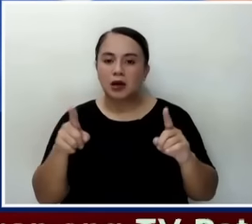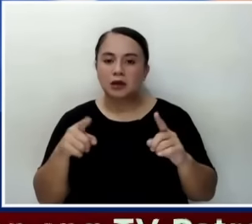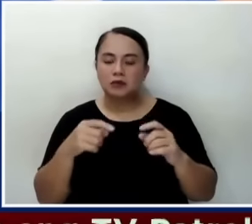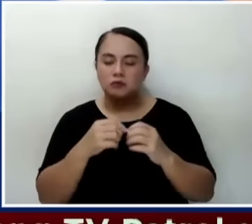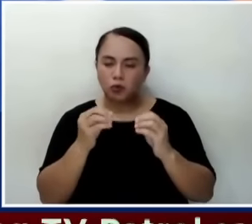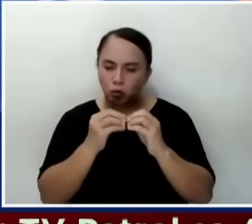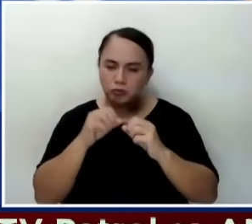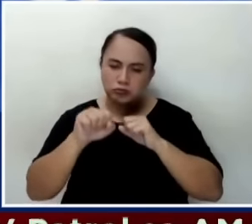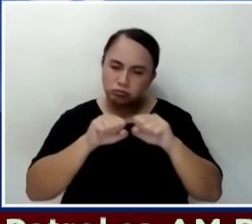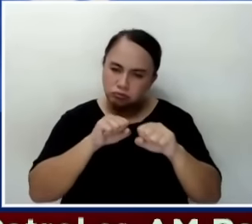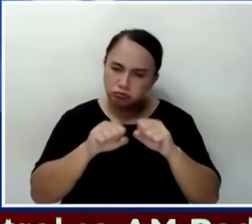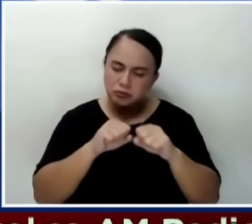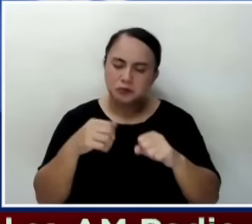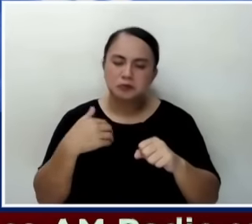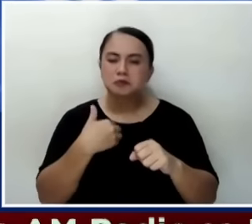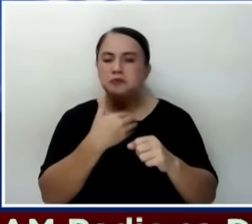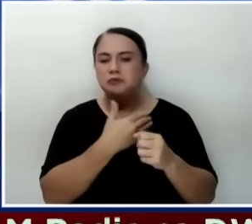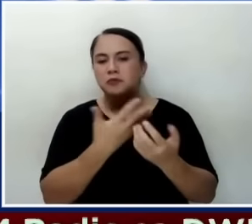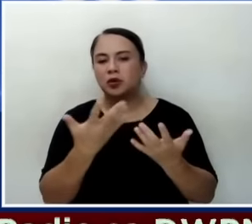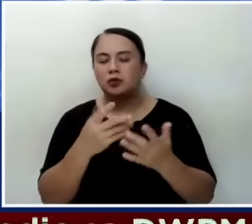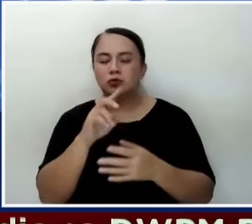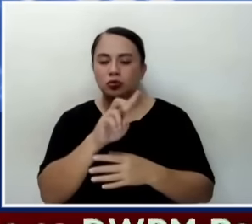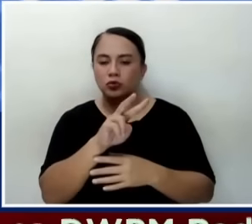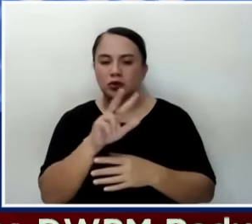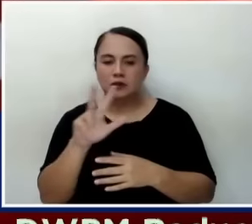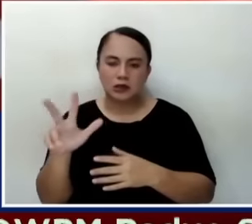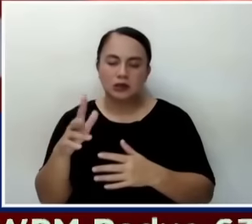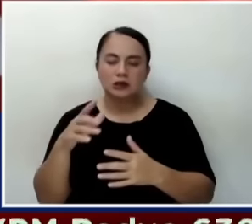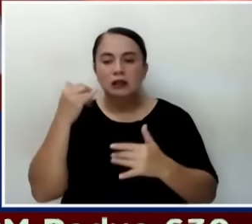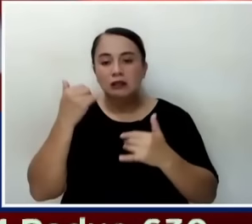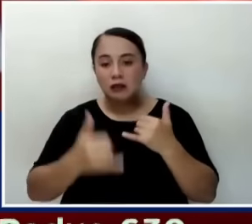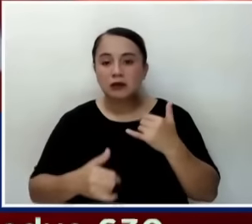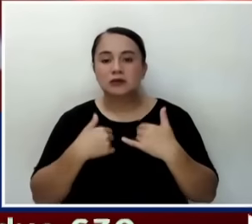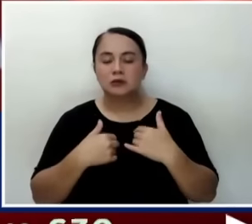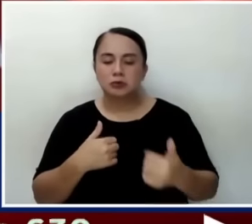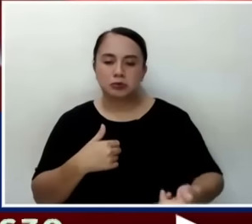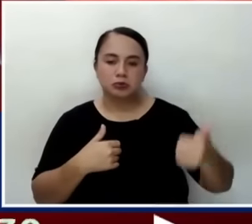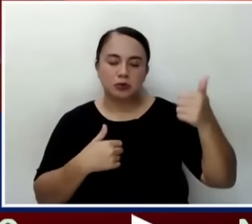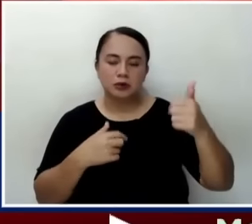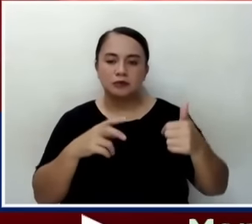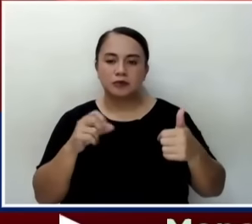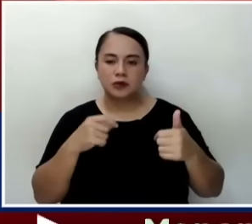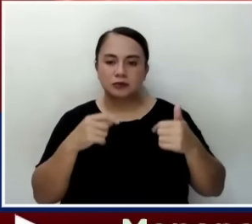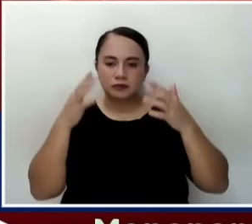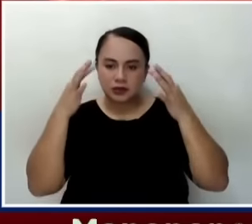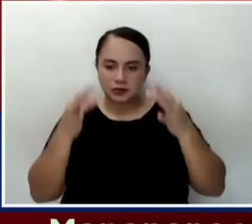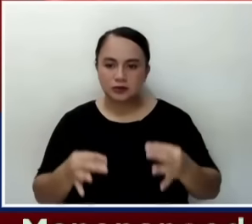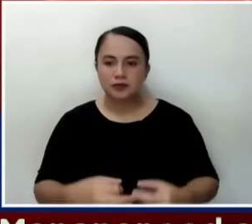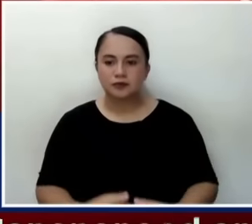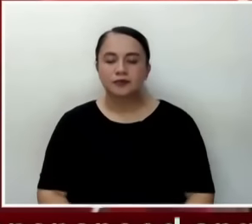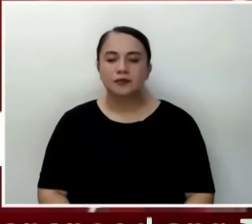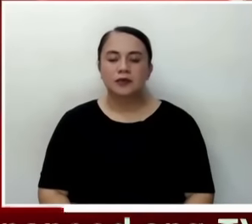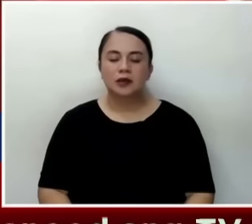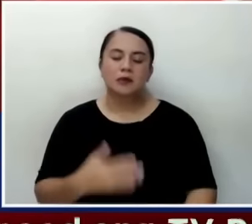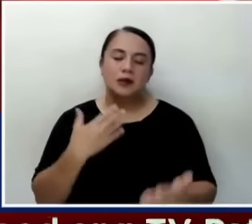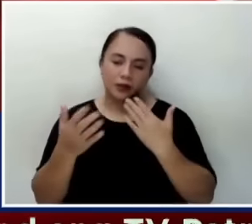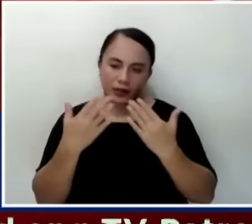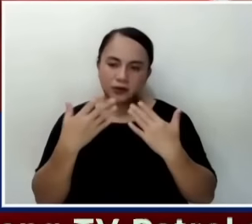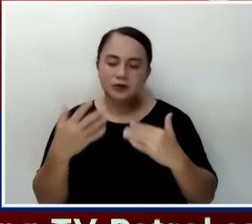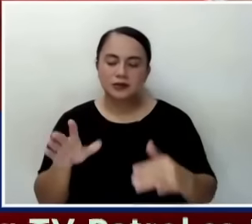ang Polish fighter sa round 2 at 3. Sa huli, panalo si Zeremeta via split decision. Nagpasalamat pa rin si